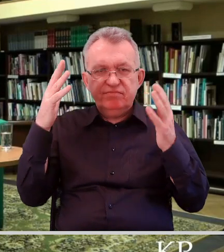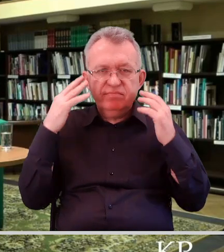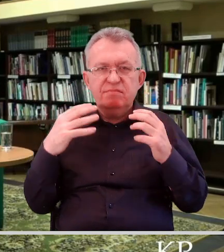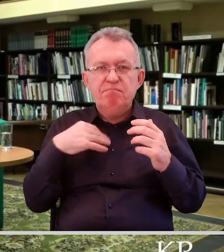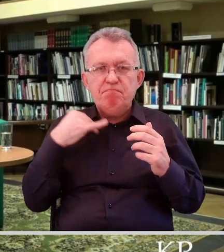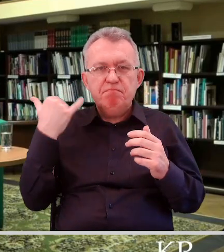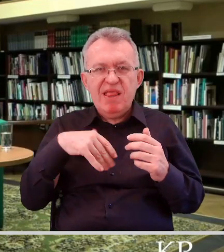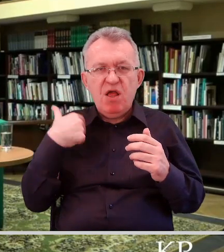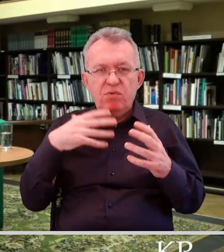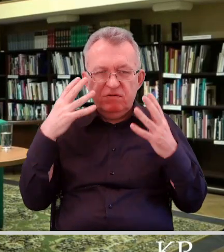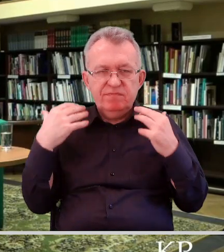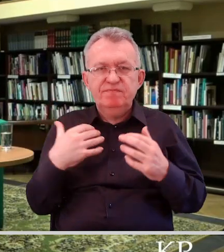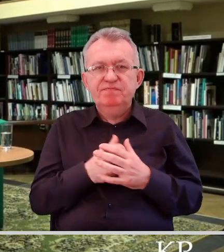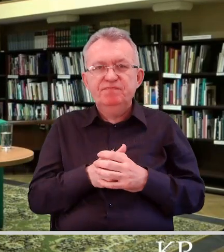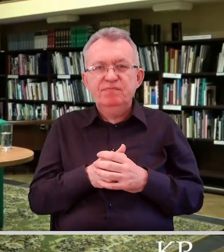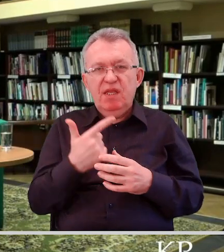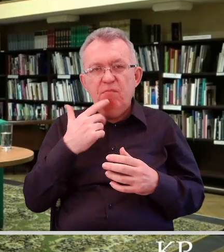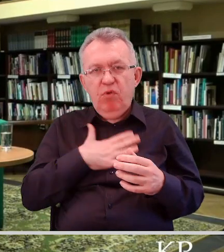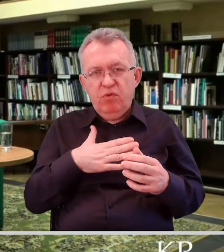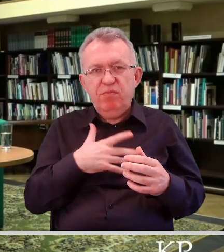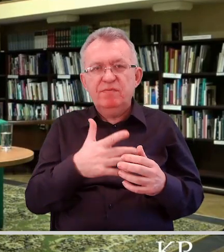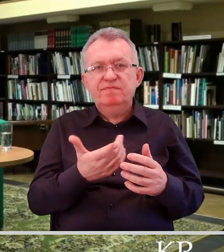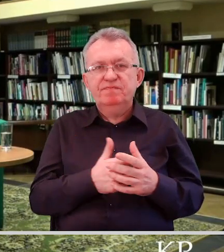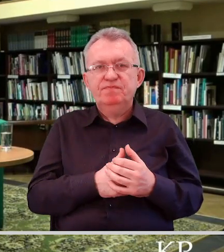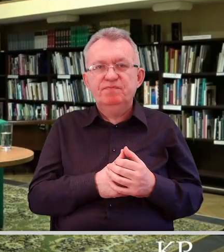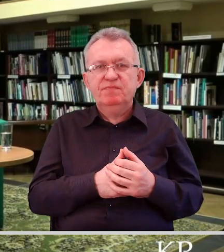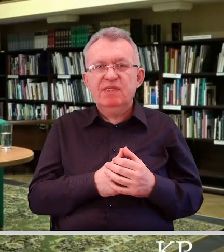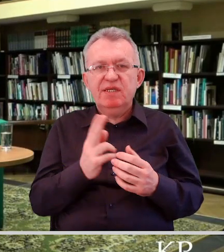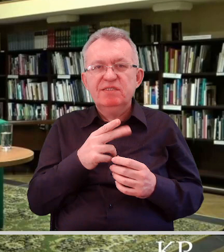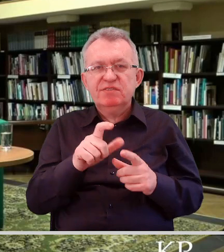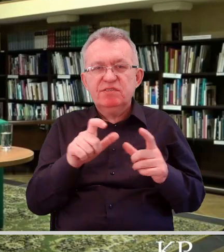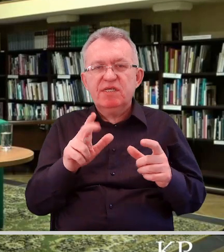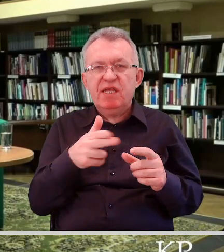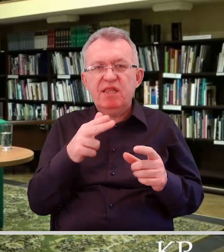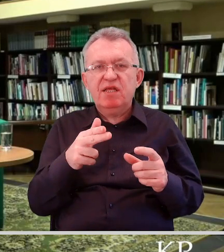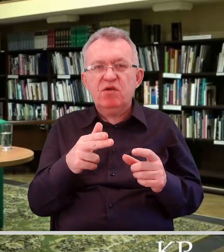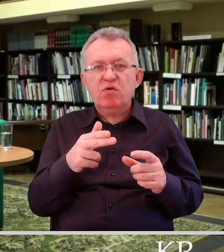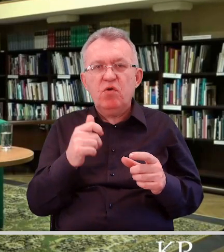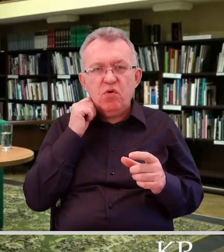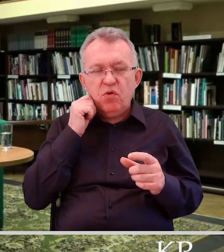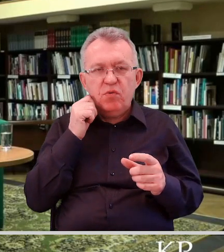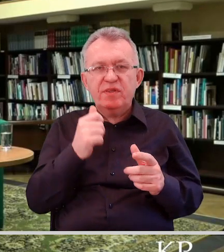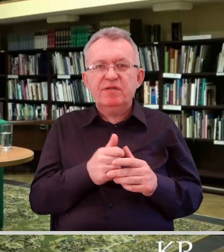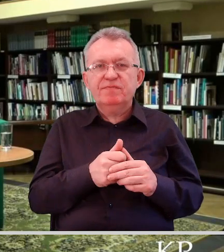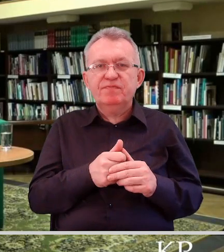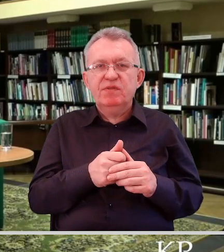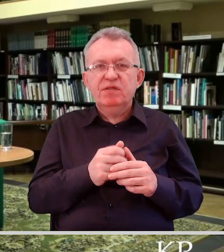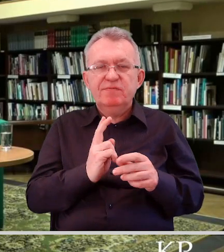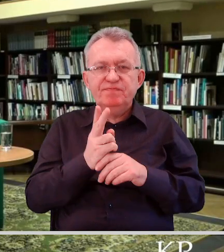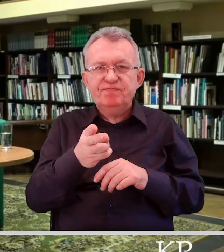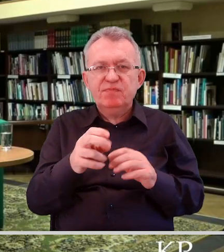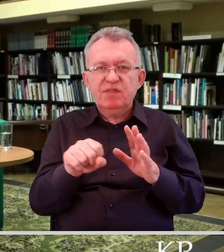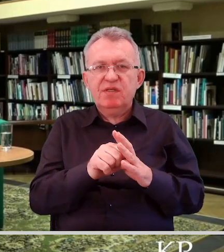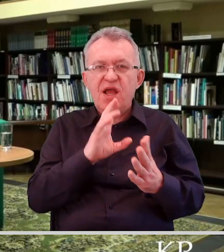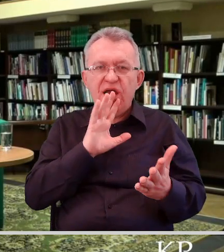białych włosów. Wydaje mi się, że jest taki moment, kiedy kobieta się jakby zaczyna być